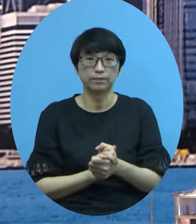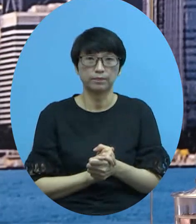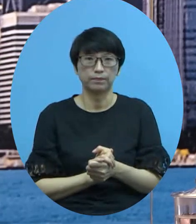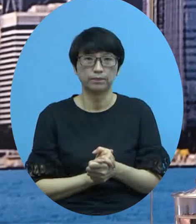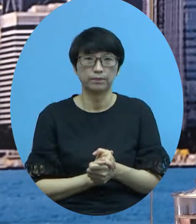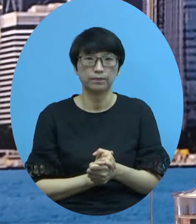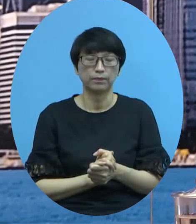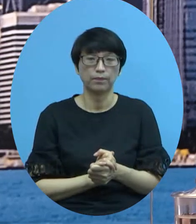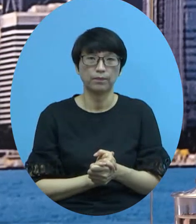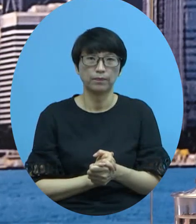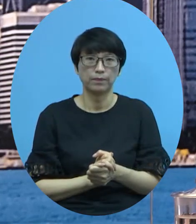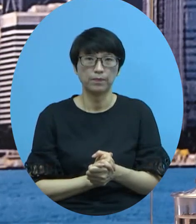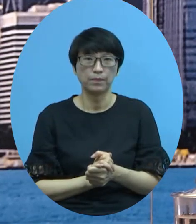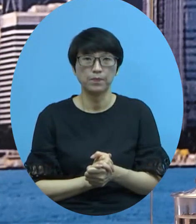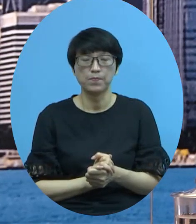下一位。